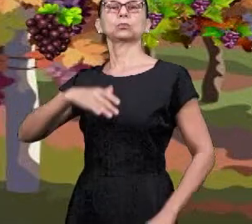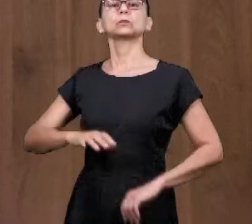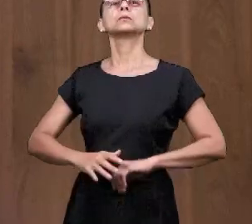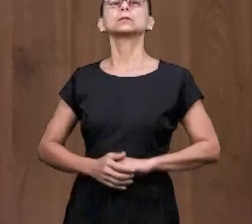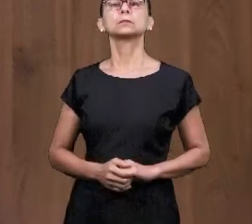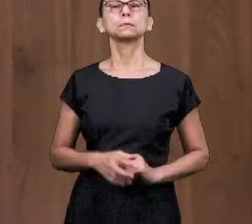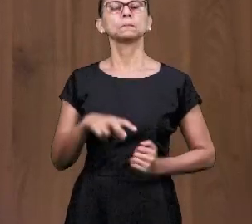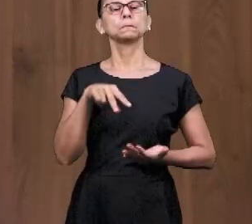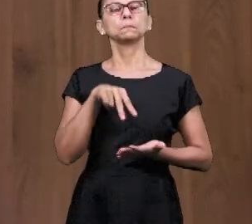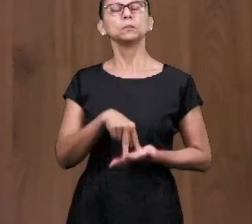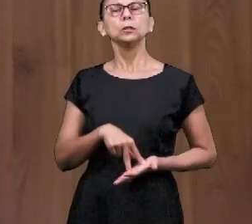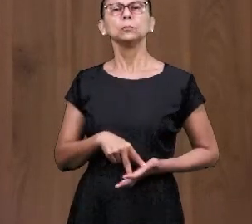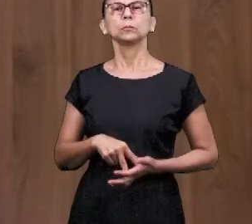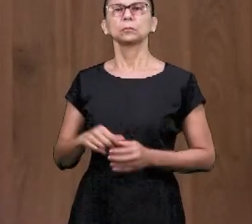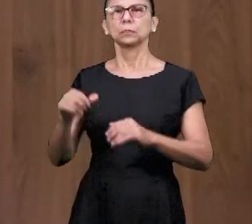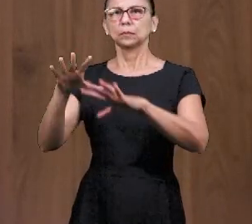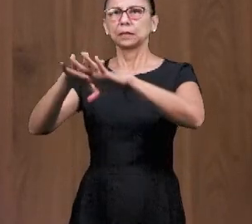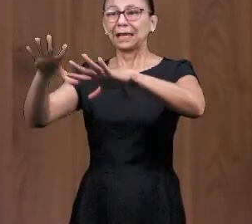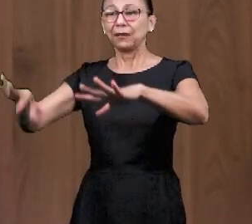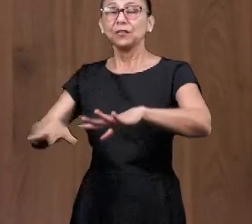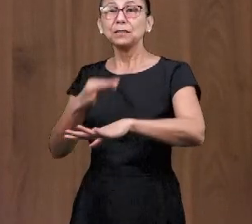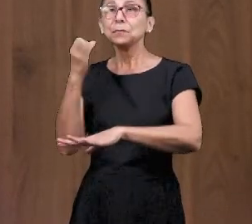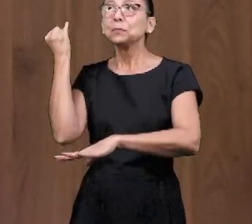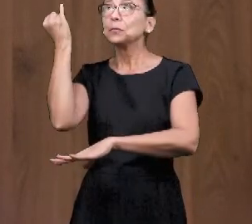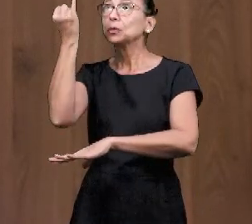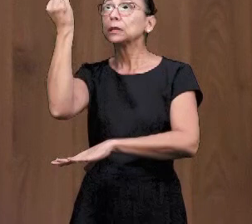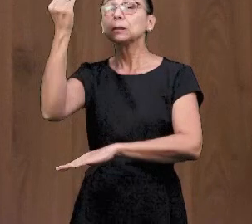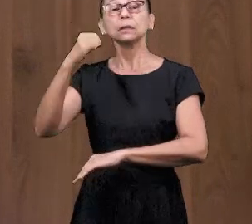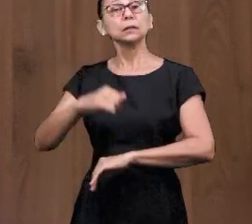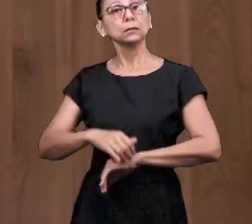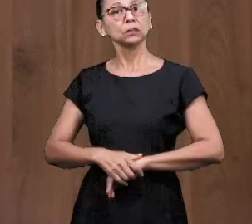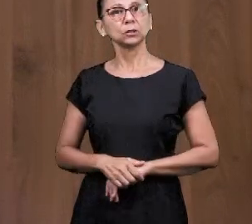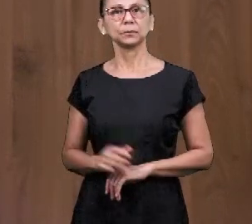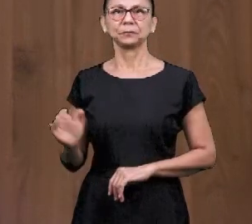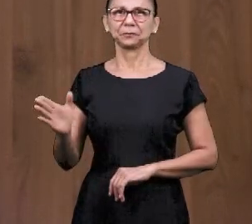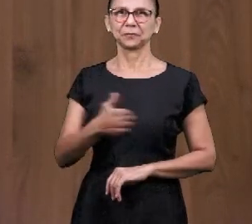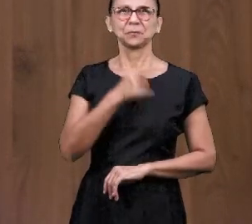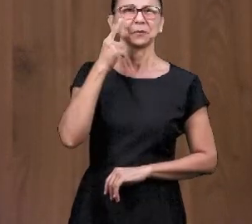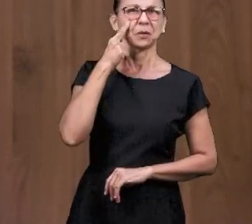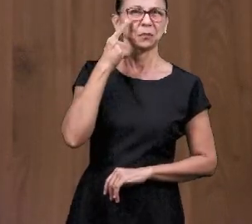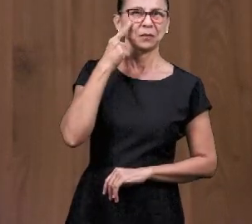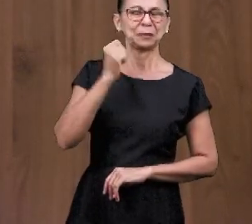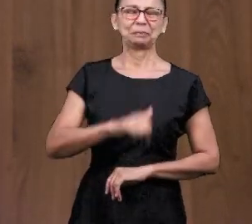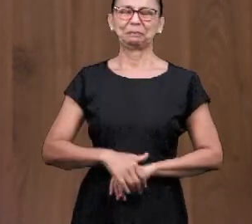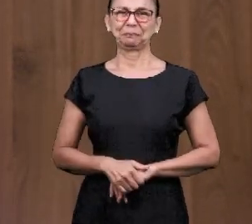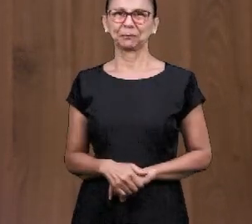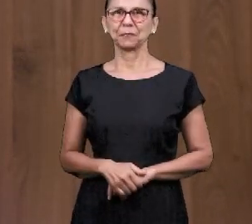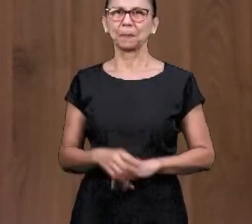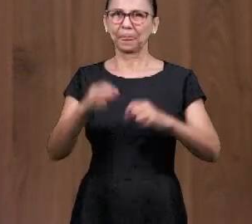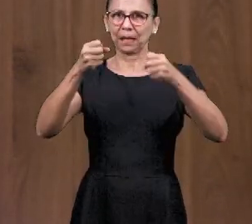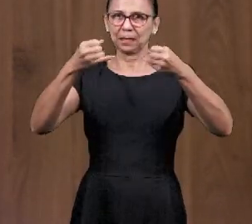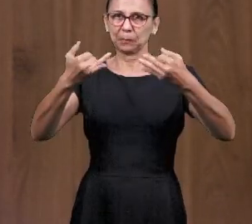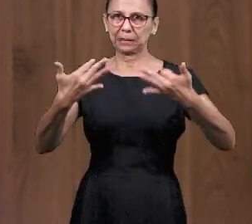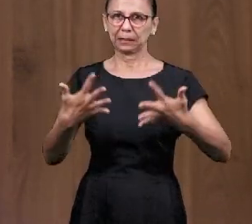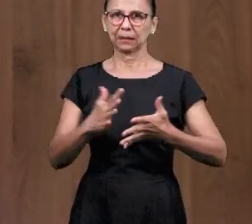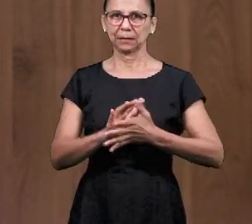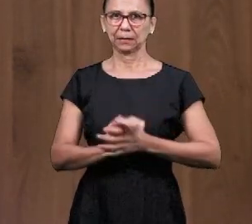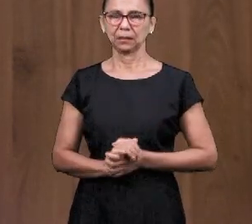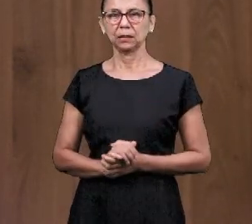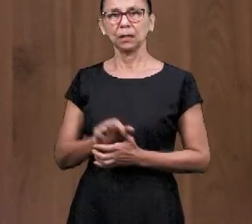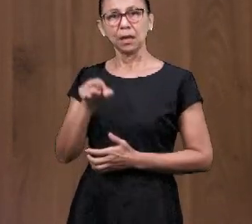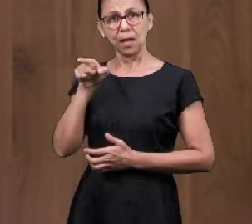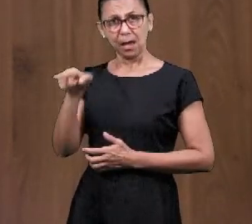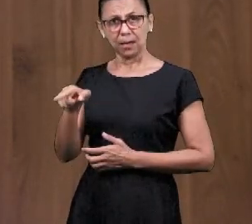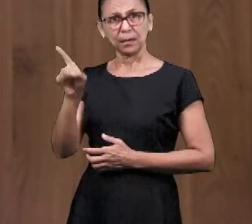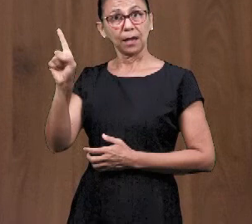son héritage. Et à travers ce témoignage, Dieu veut nous parler à ce moment. Naboth représente le serviteur